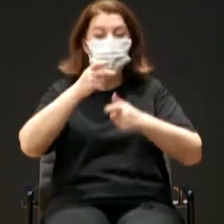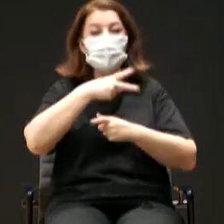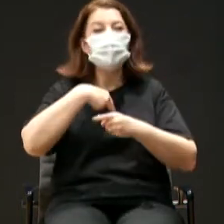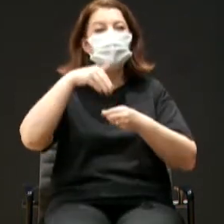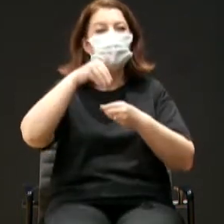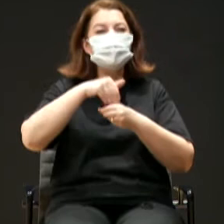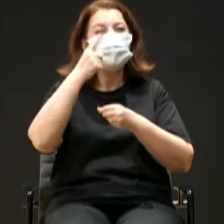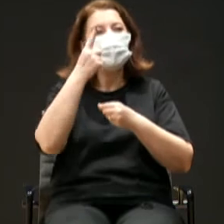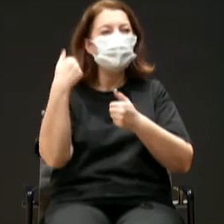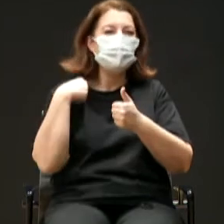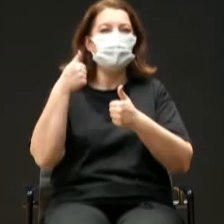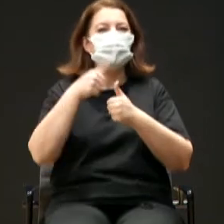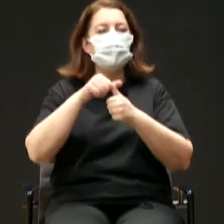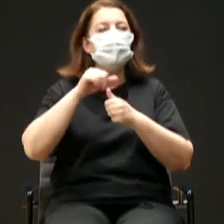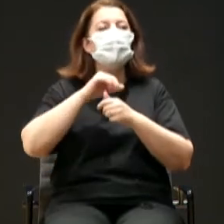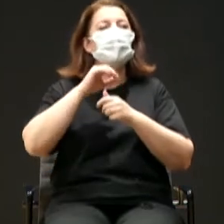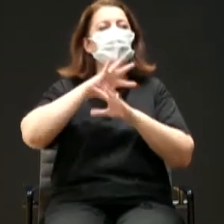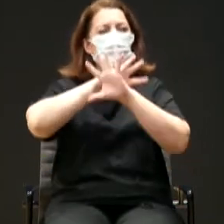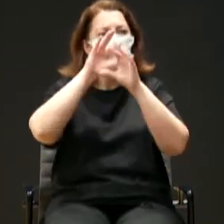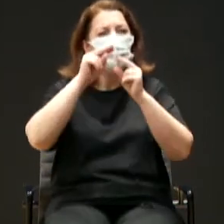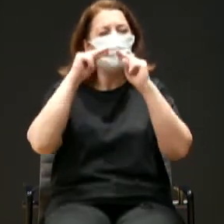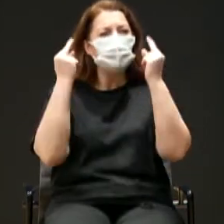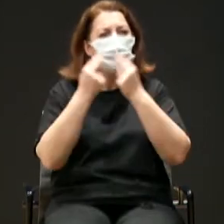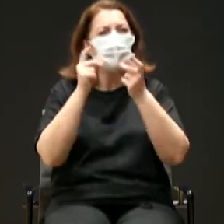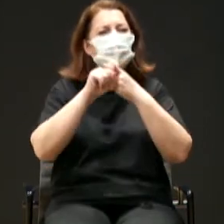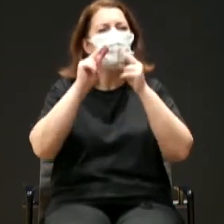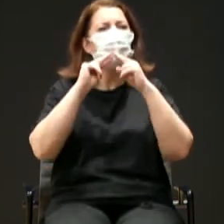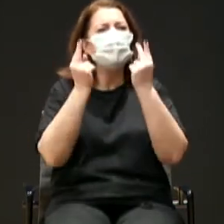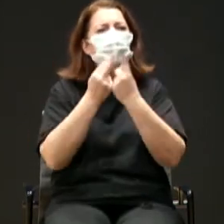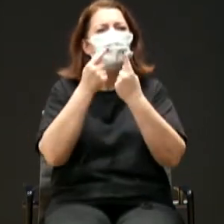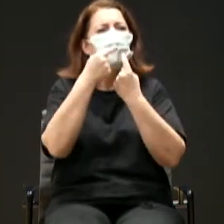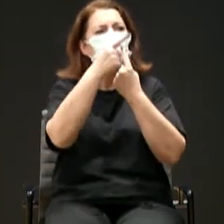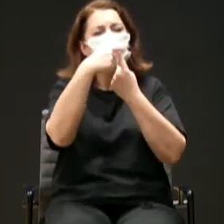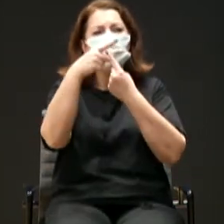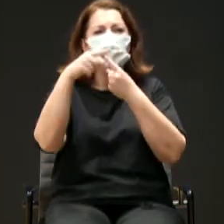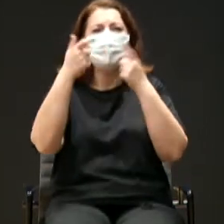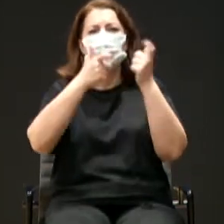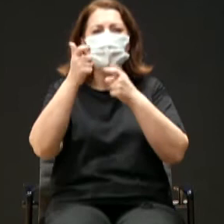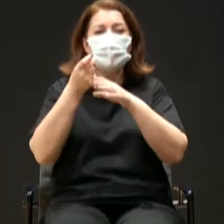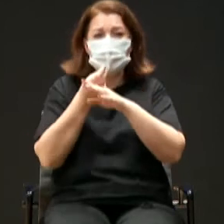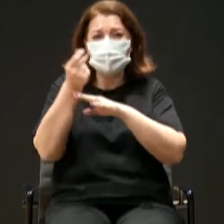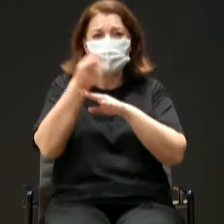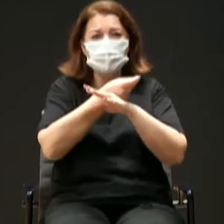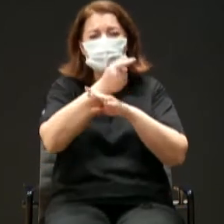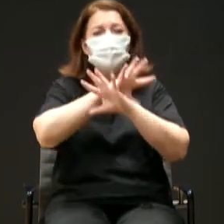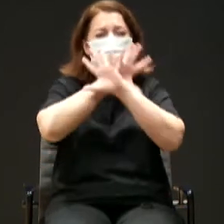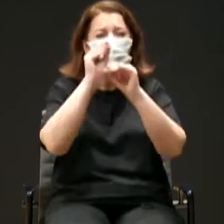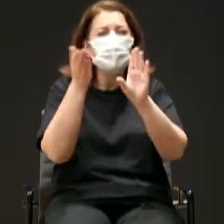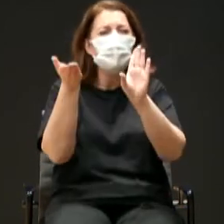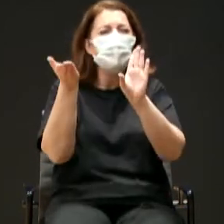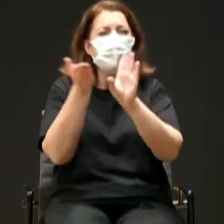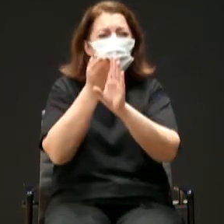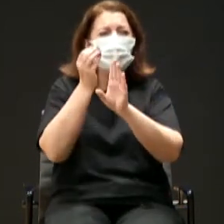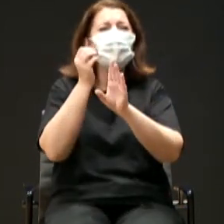Meclisi'nden bir kez daha tüm dünyaya ve dünyanın farklı yerlerine kaçmış tüm darbecilere